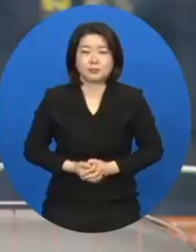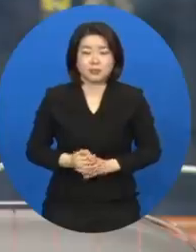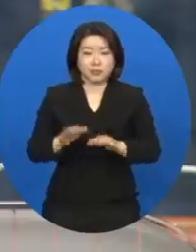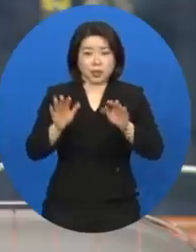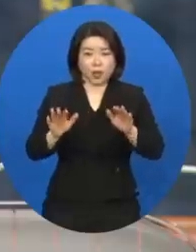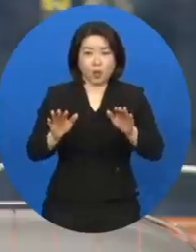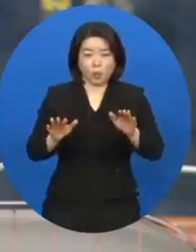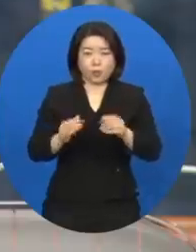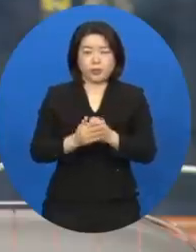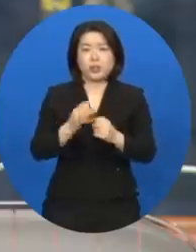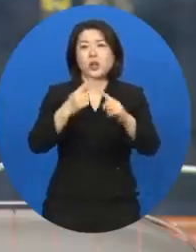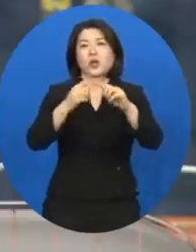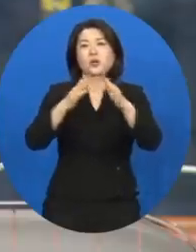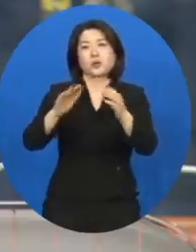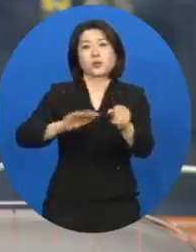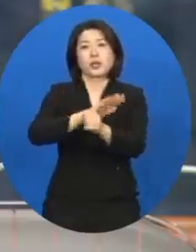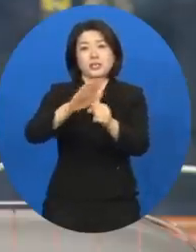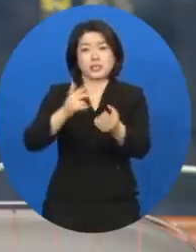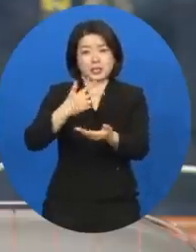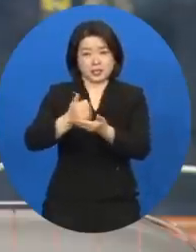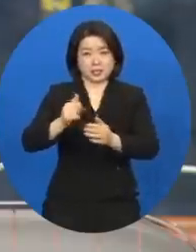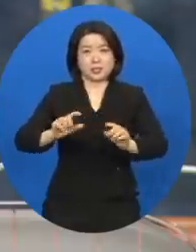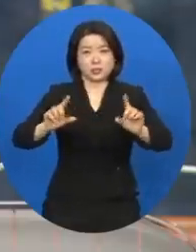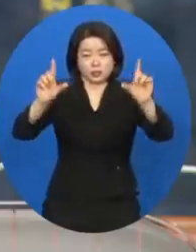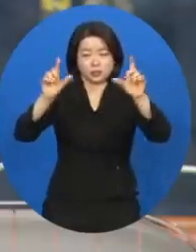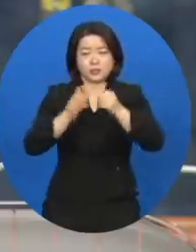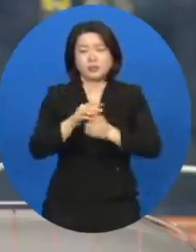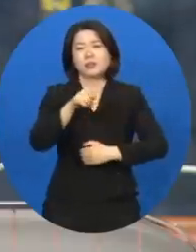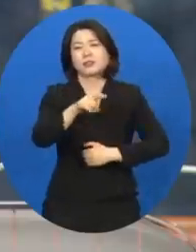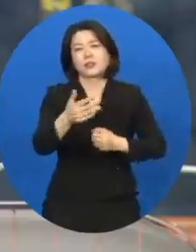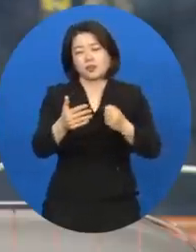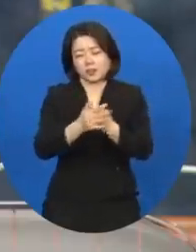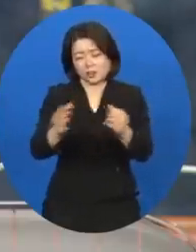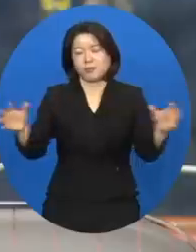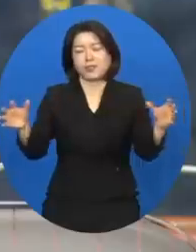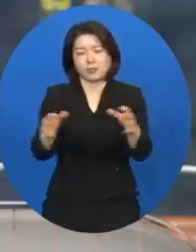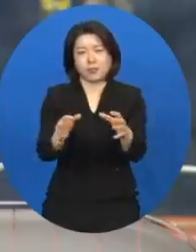오늘 이 교회 사랑 주일은 바로 그것 때문에 모이는 거예요.